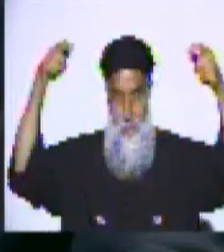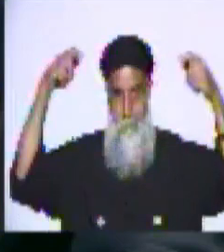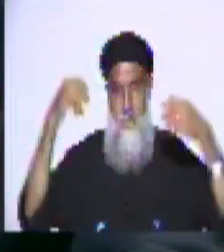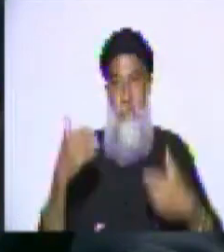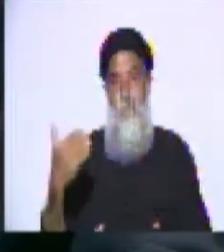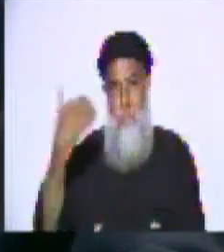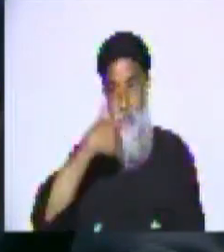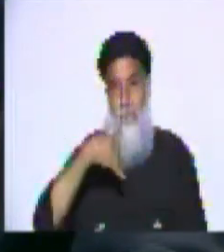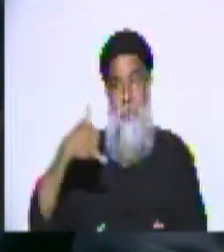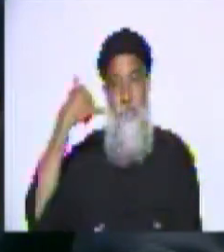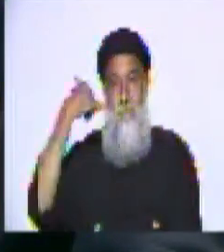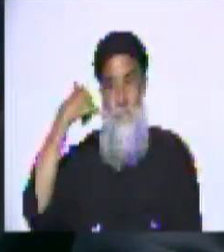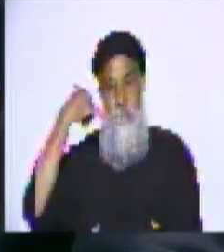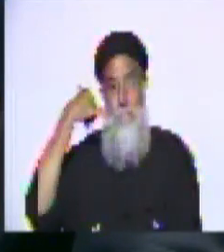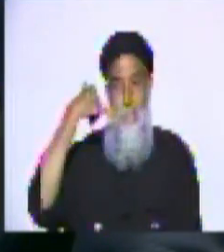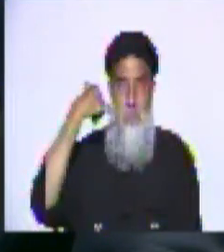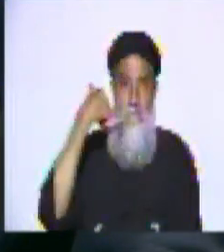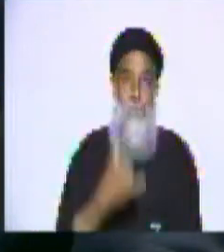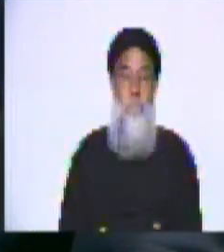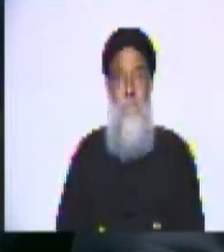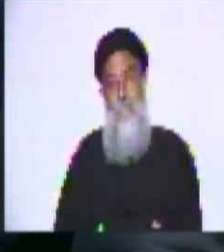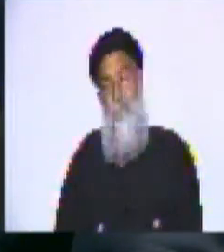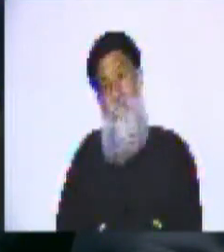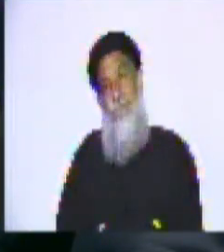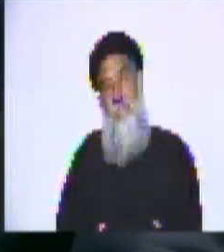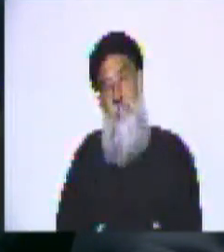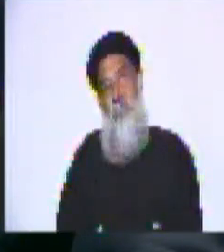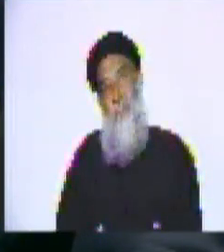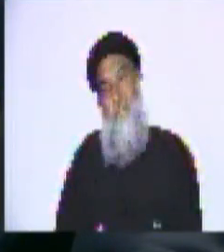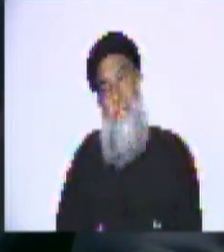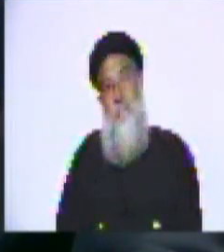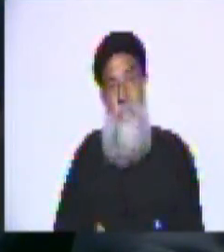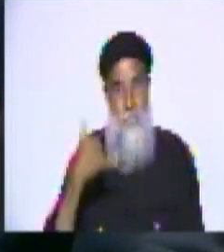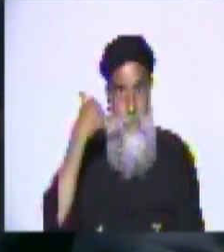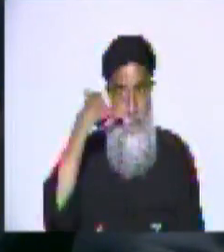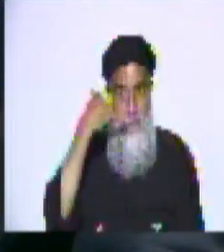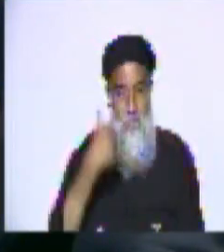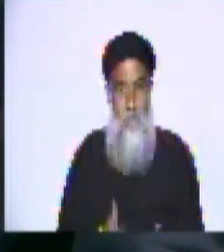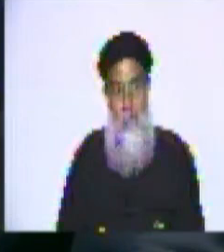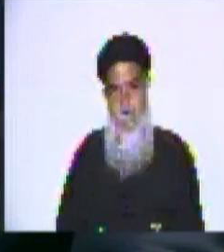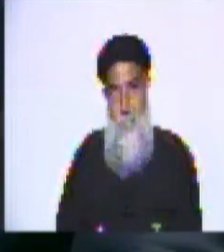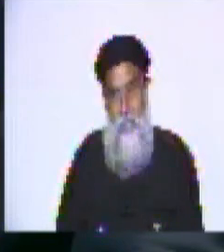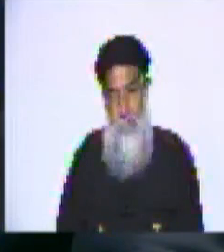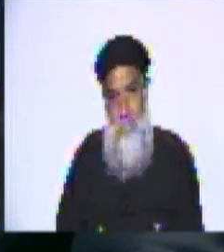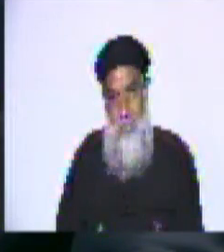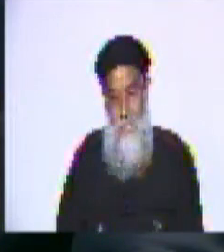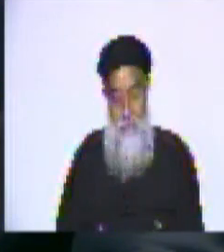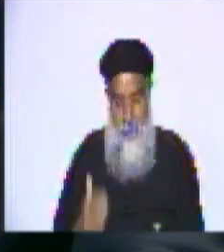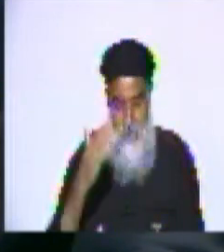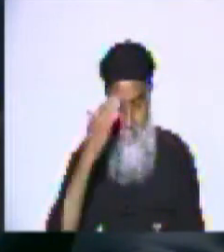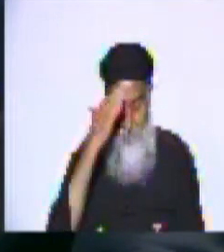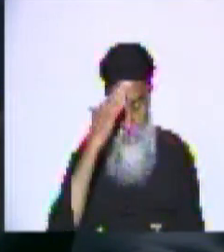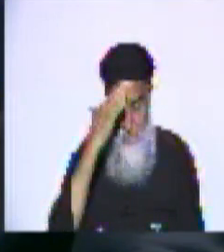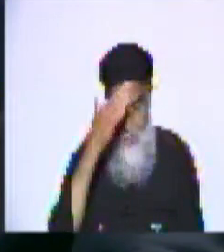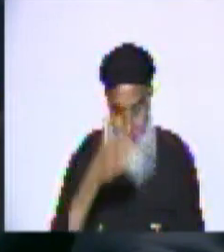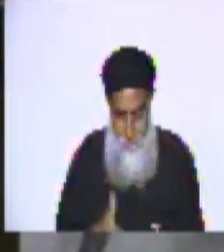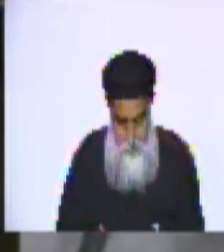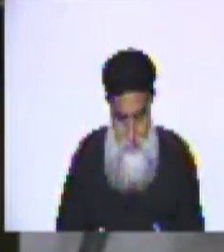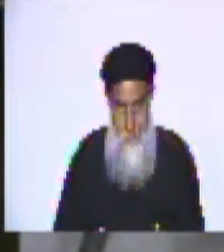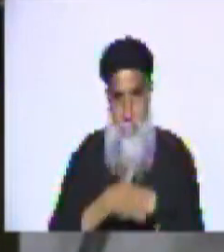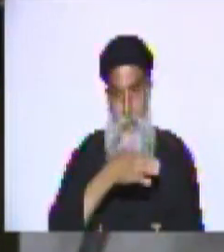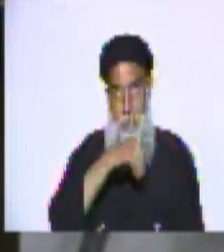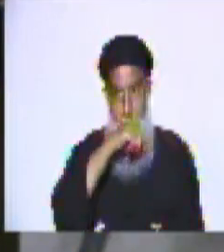مداخلة أستاذة ميري. ألو. ألو تفضلي بسؤالك. أهلا بيك. سلام أتسابونا. سلام ونعم. مطن يا سيدنا.